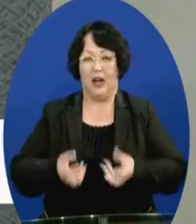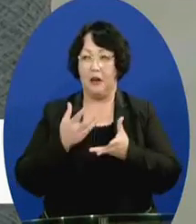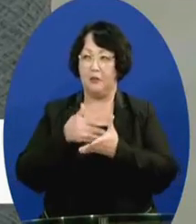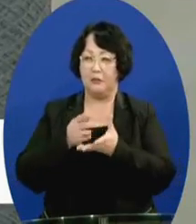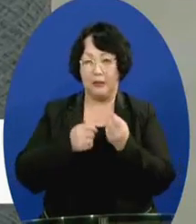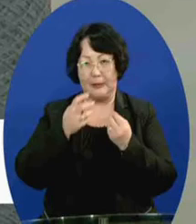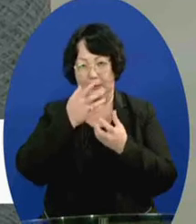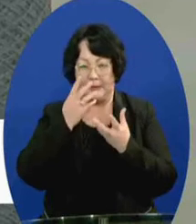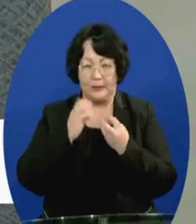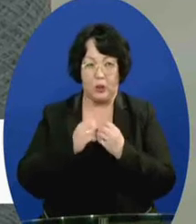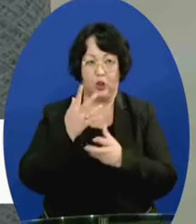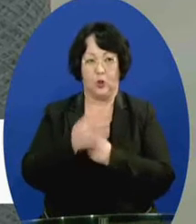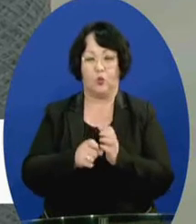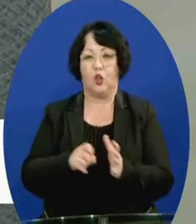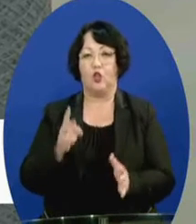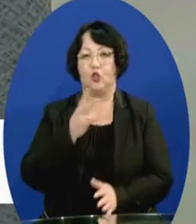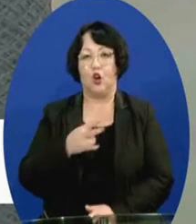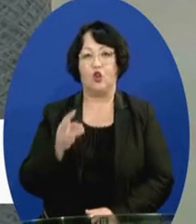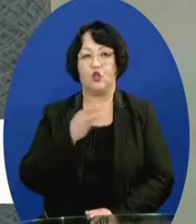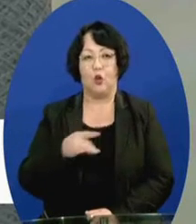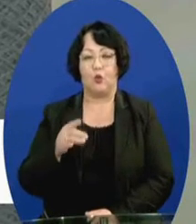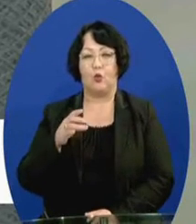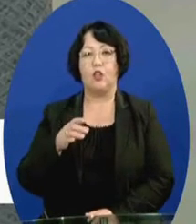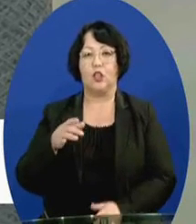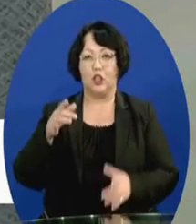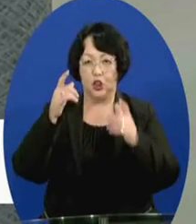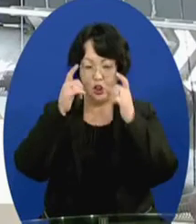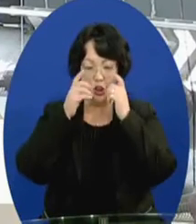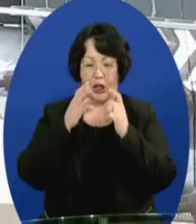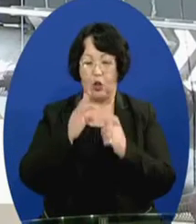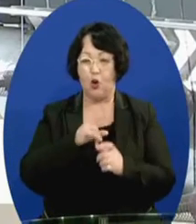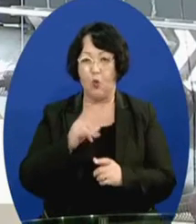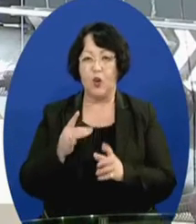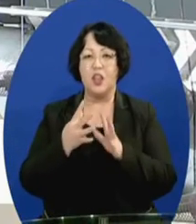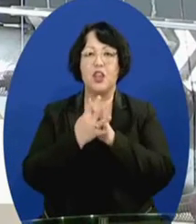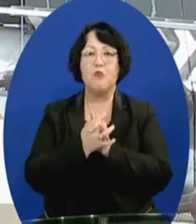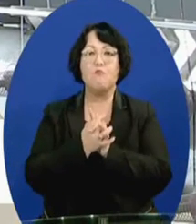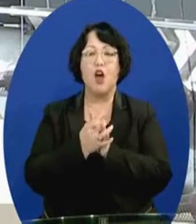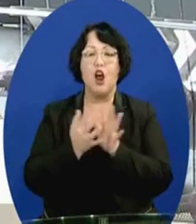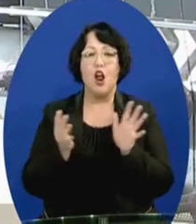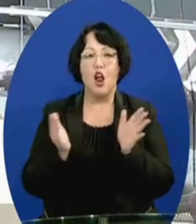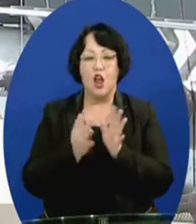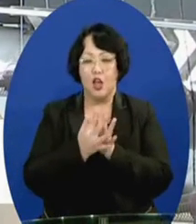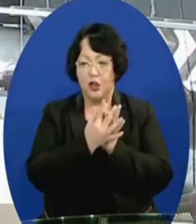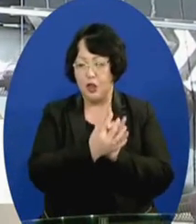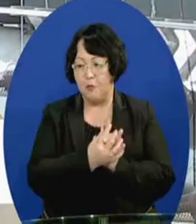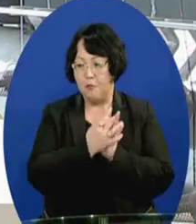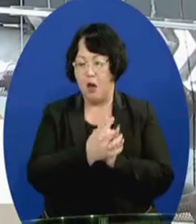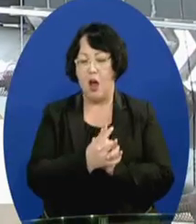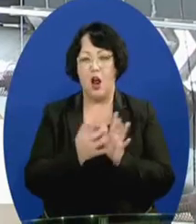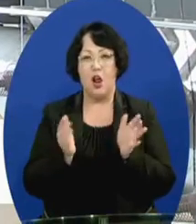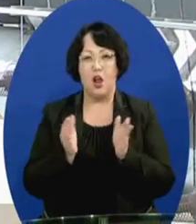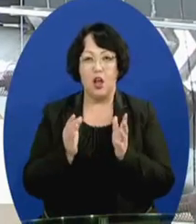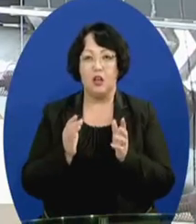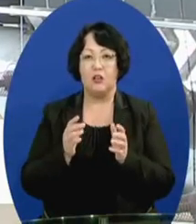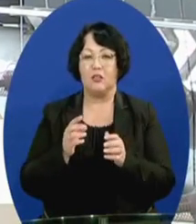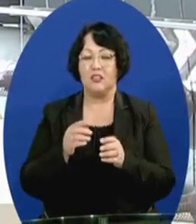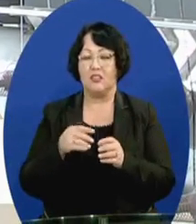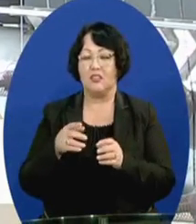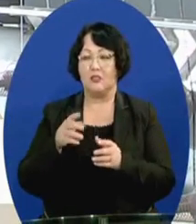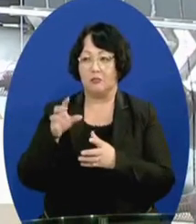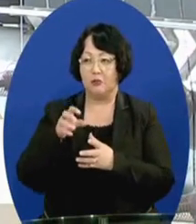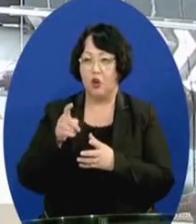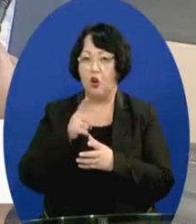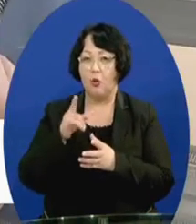болж байна. Нос нолуур, тэр дундаа сарлагын хөөр, торомны носор хийсэн нэмэн үртэг шингэсэн бүтээгдэхүүнийг Европын зах зээлд гаргаж чиглэсэн